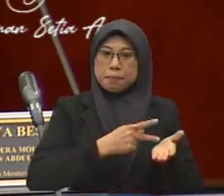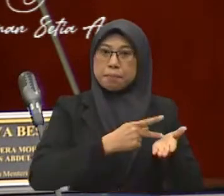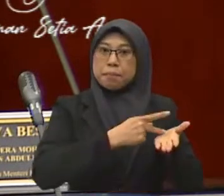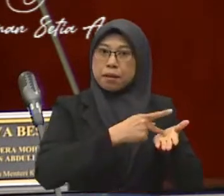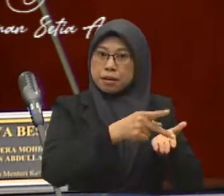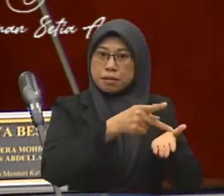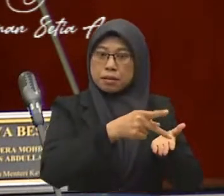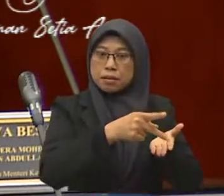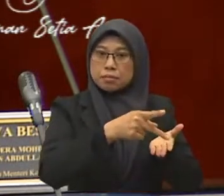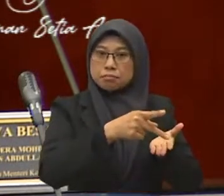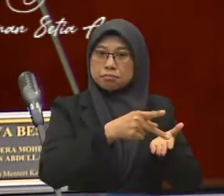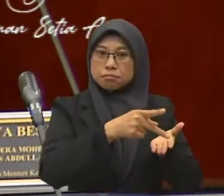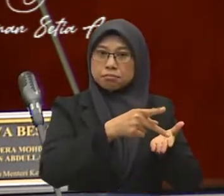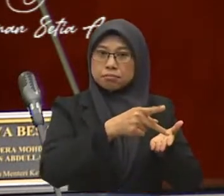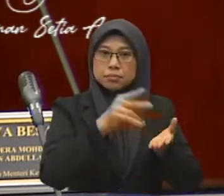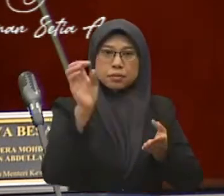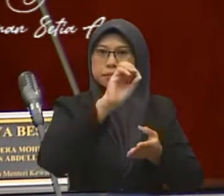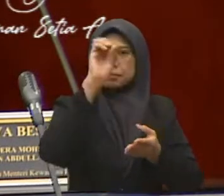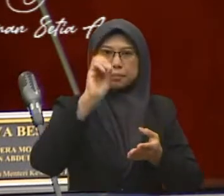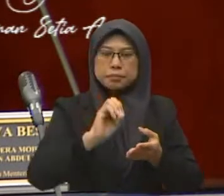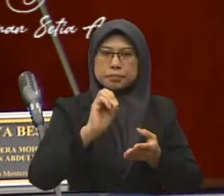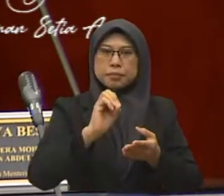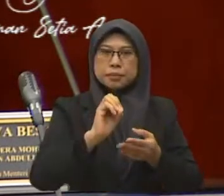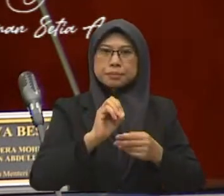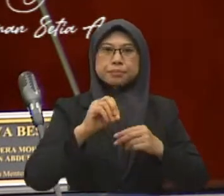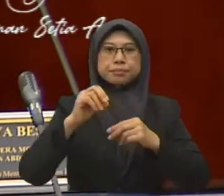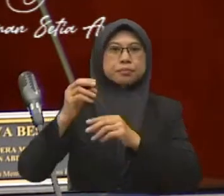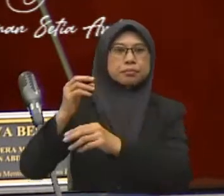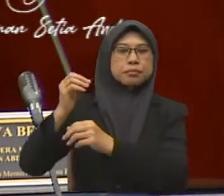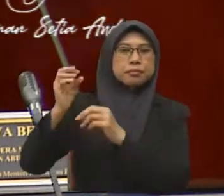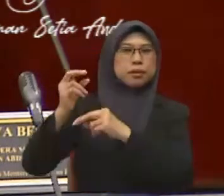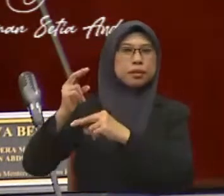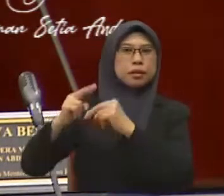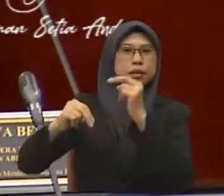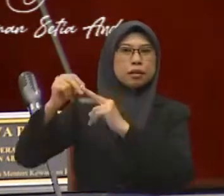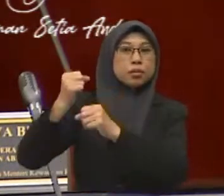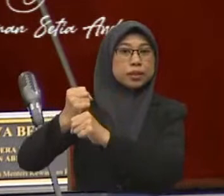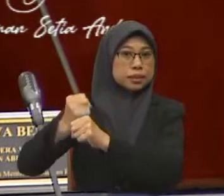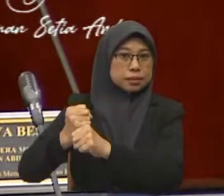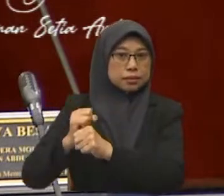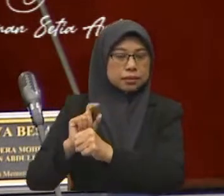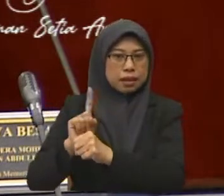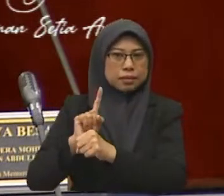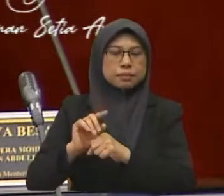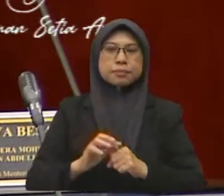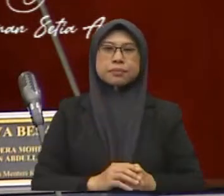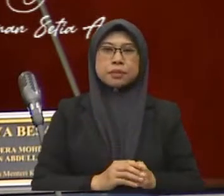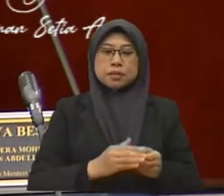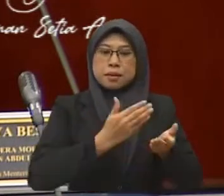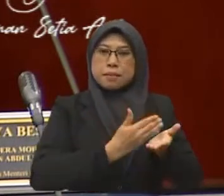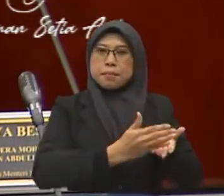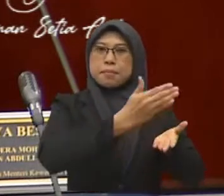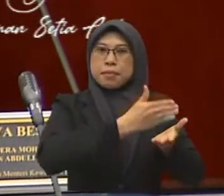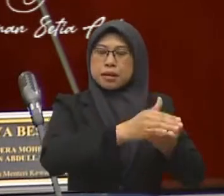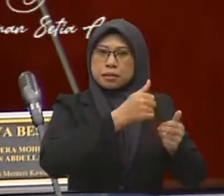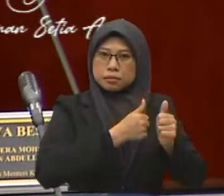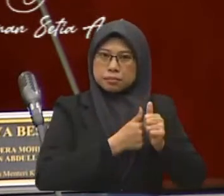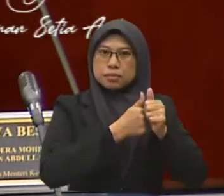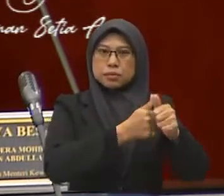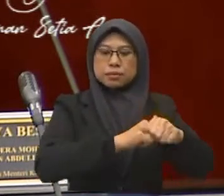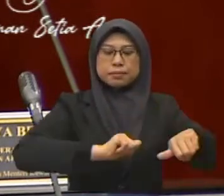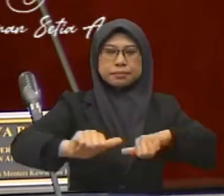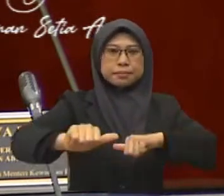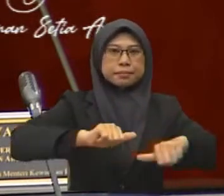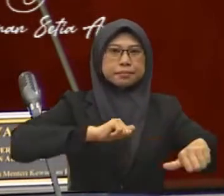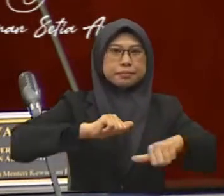tidak dirangkaikan dengan peratusan kemajuan kerja. Tetapi sebaliknya, pembayaran adalah berdasarkan